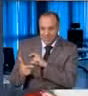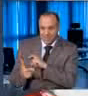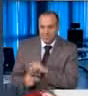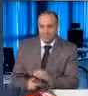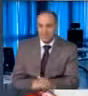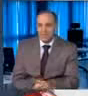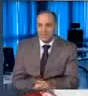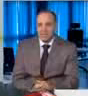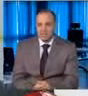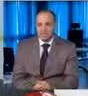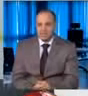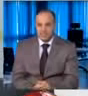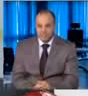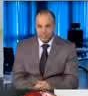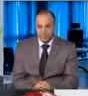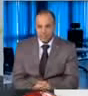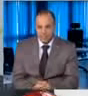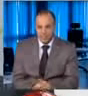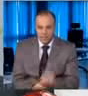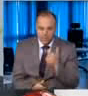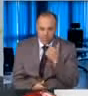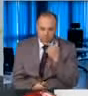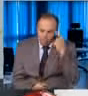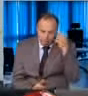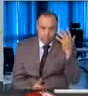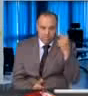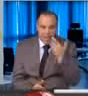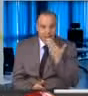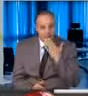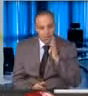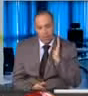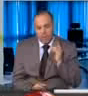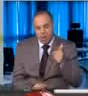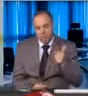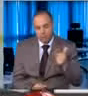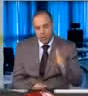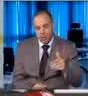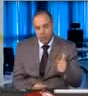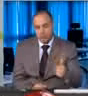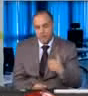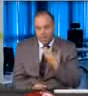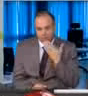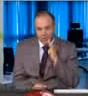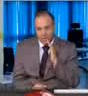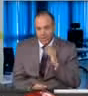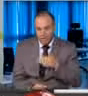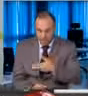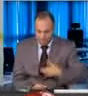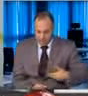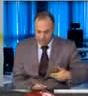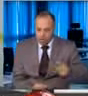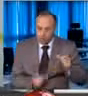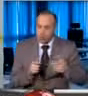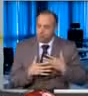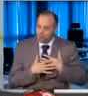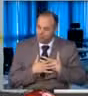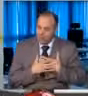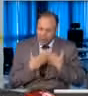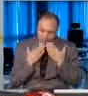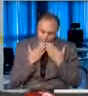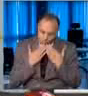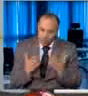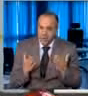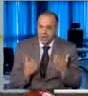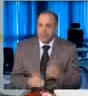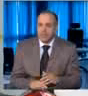المساكني. ما صراحة ما كنتش متوقع، والحمد لله يعني الحمد لله يعني مع النادي الإفريقي والجمهور النادي الإفريقي اللي